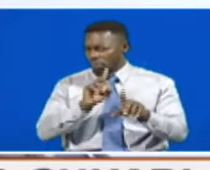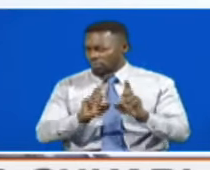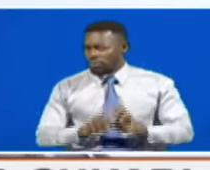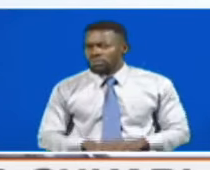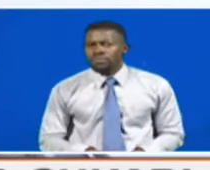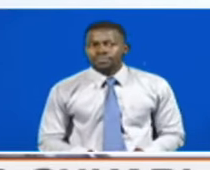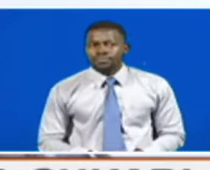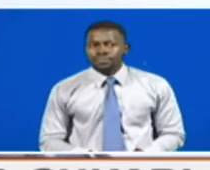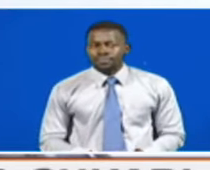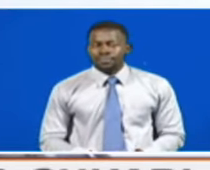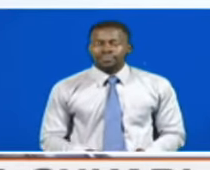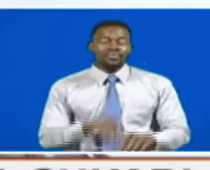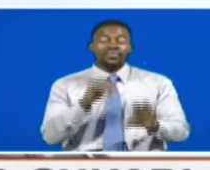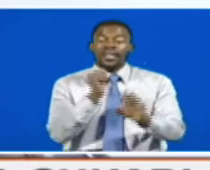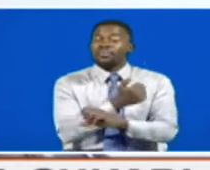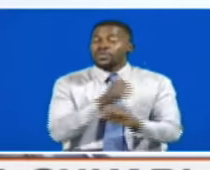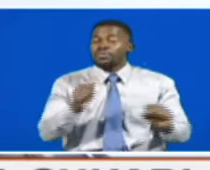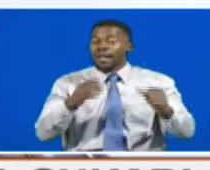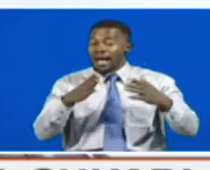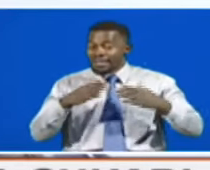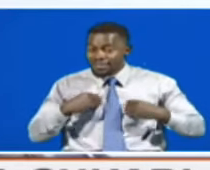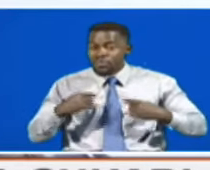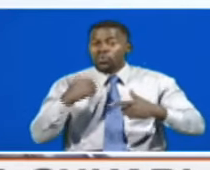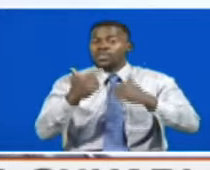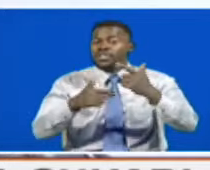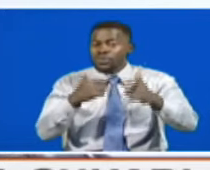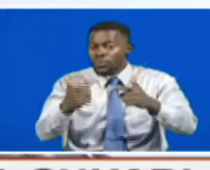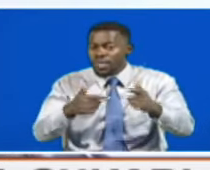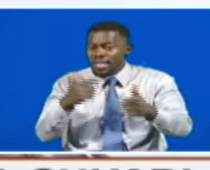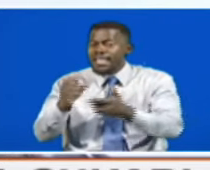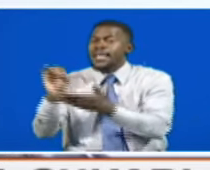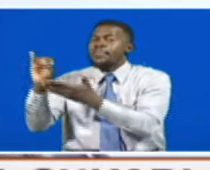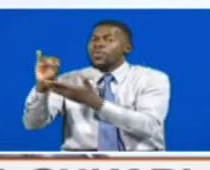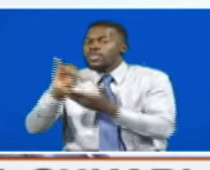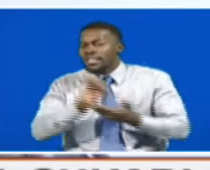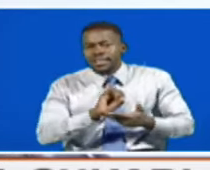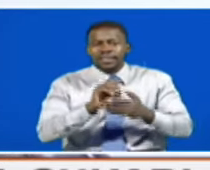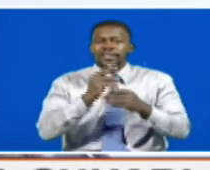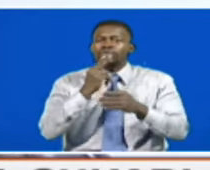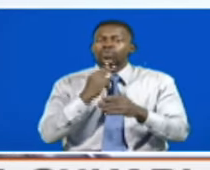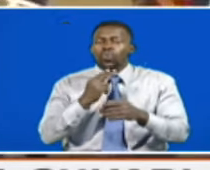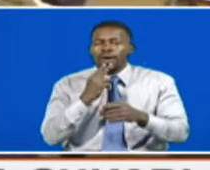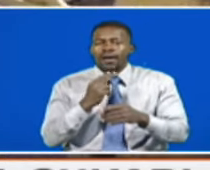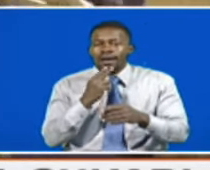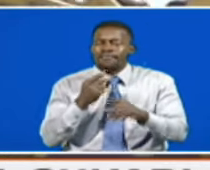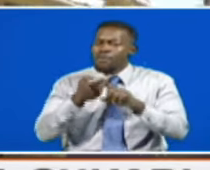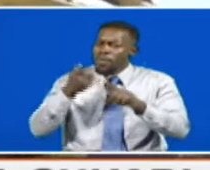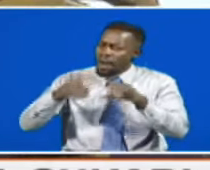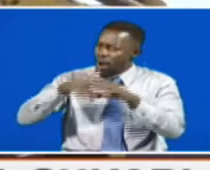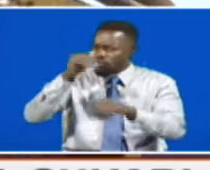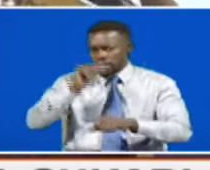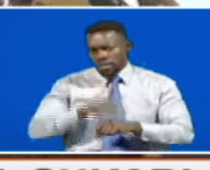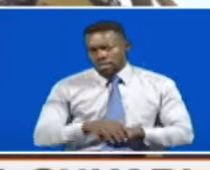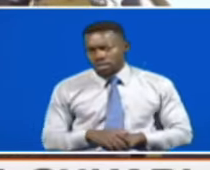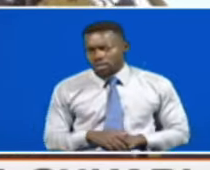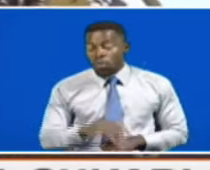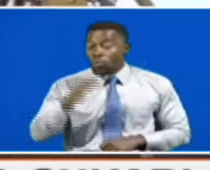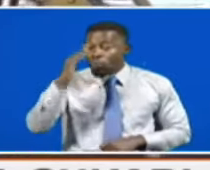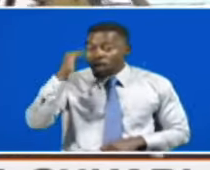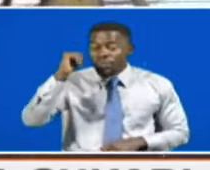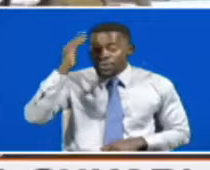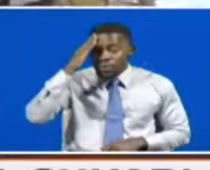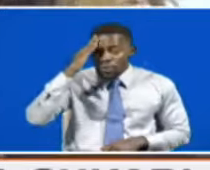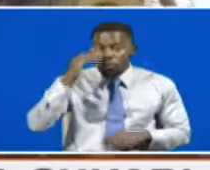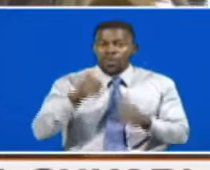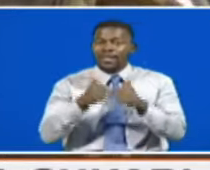not allow continuous extension of sugar free imports because we know that there are